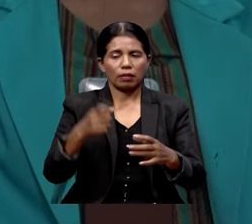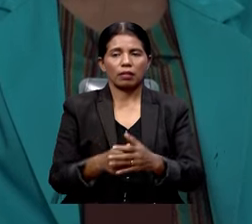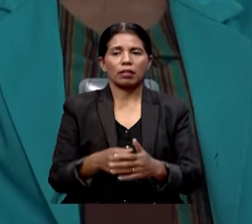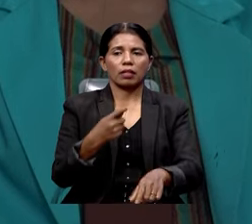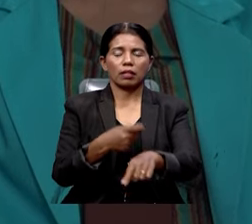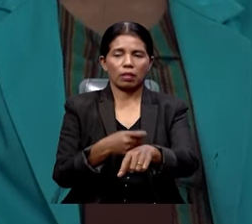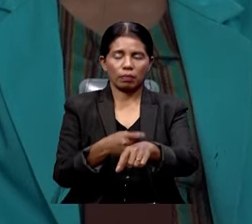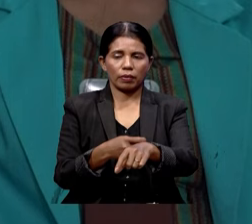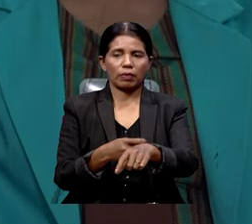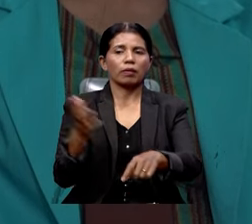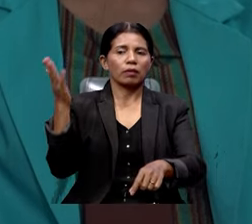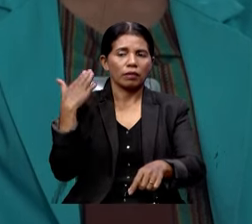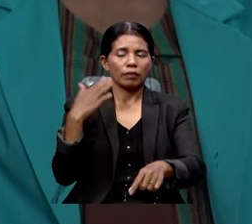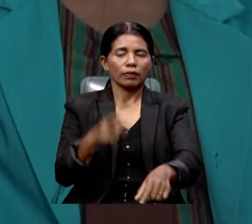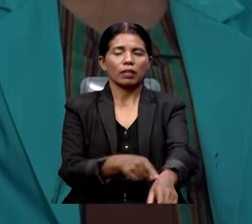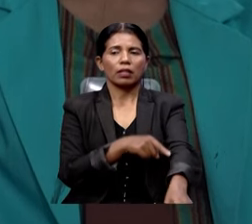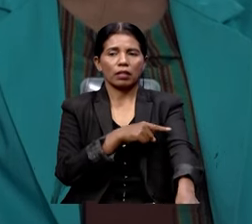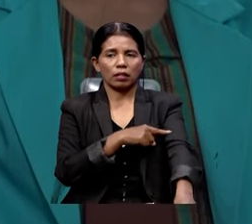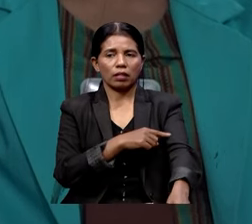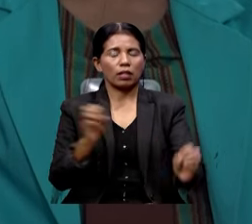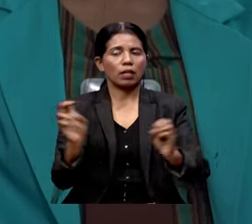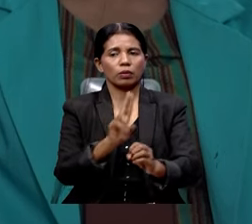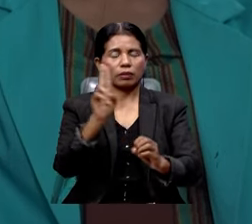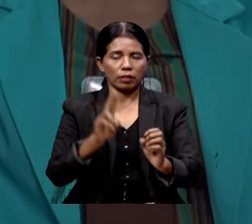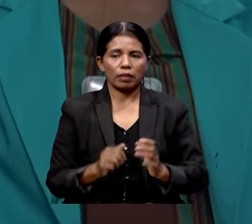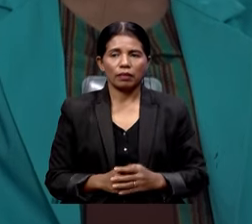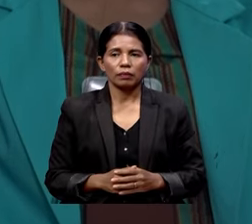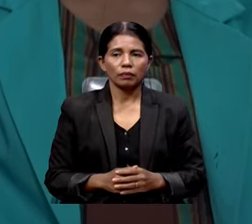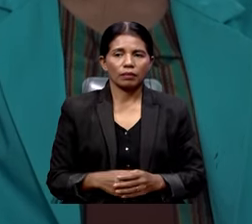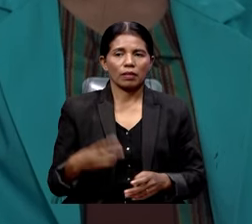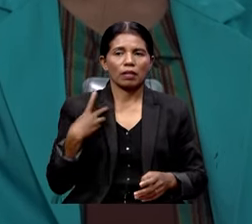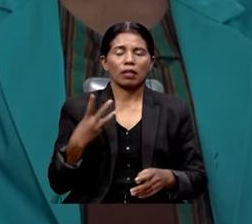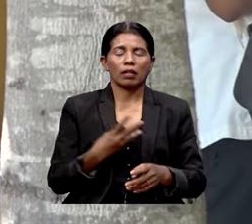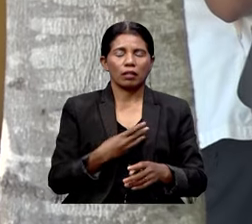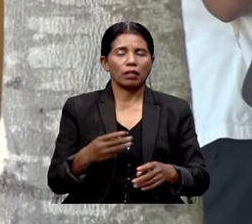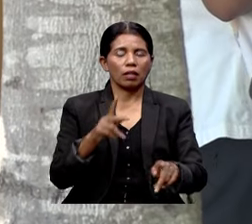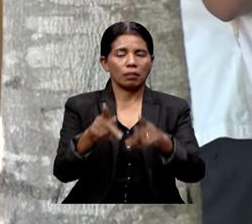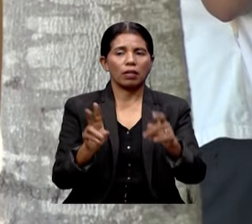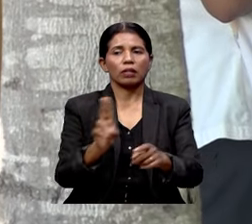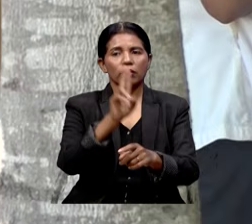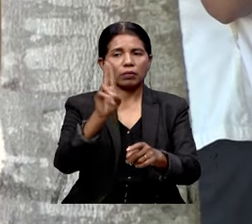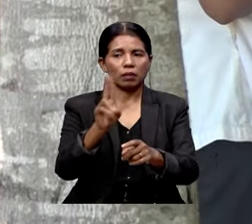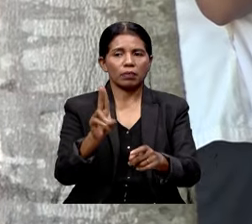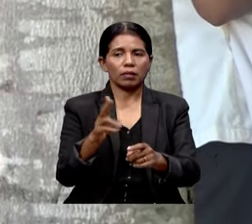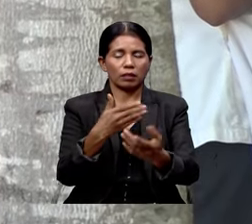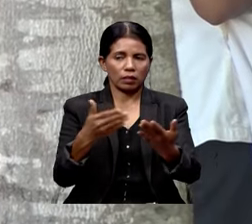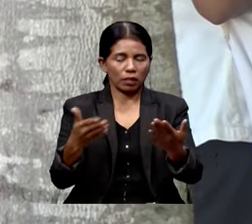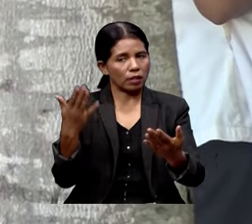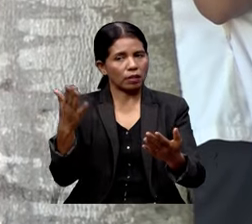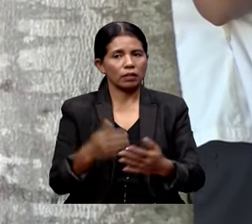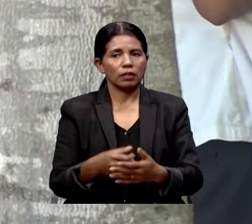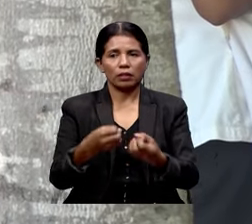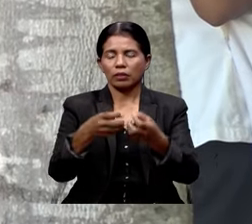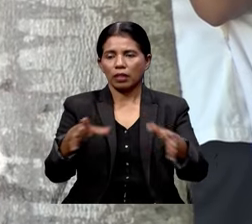tempo naruk ne be mak la usa né então itare recurso mak leiha atu zere sasane então usi kaila